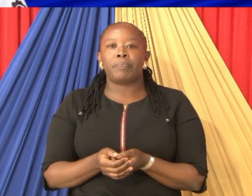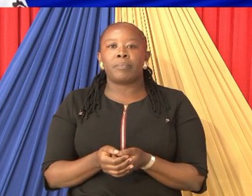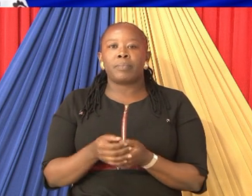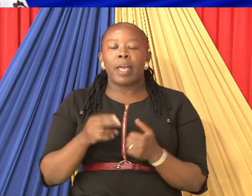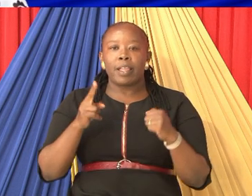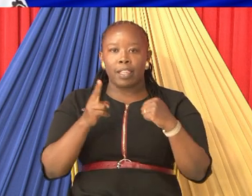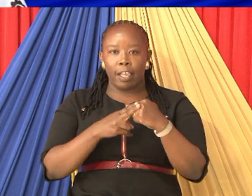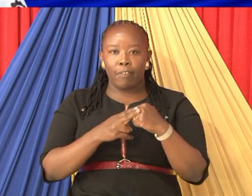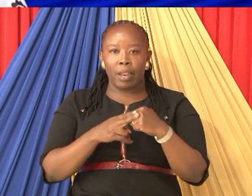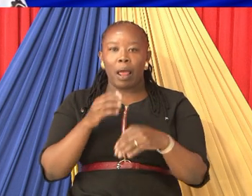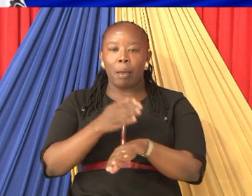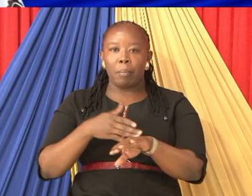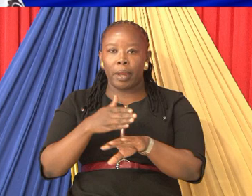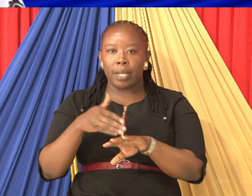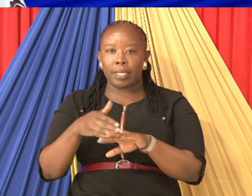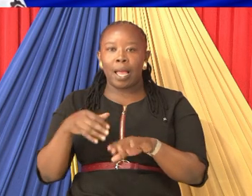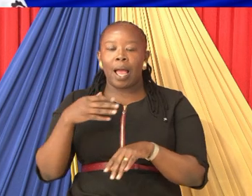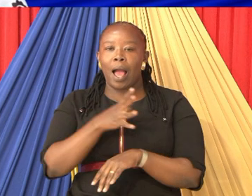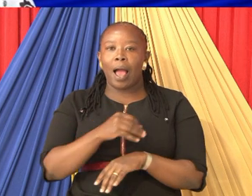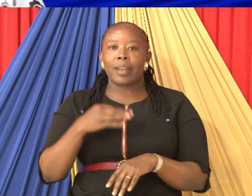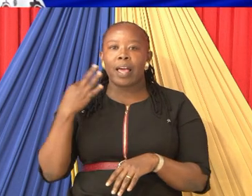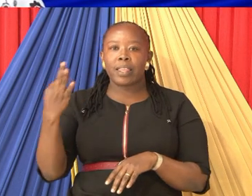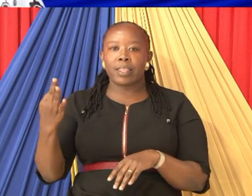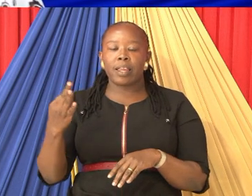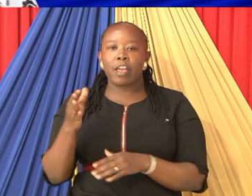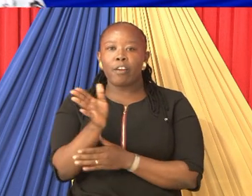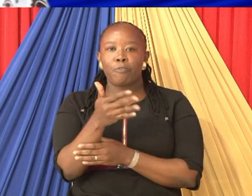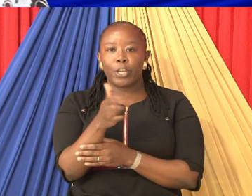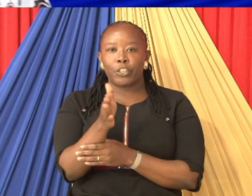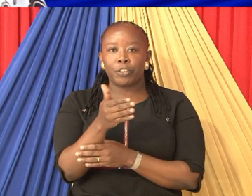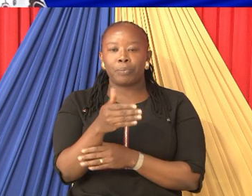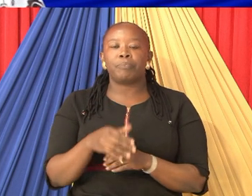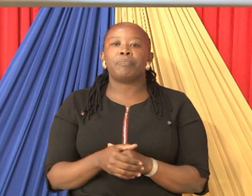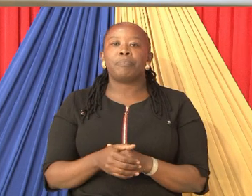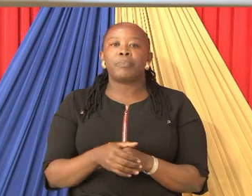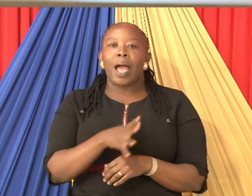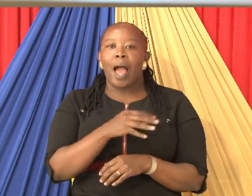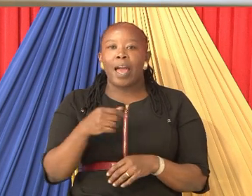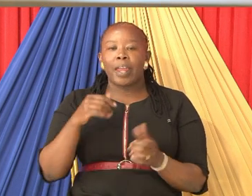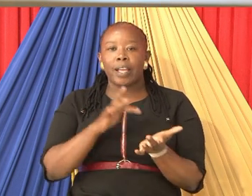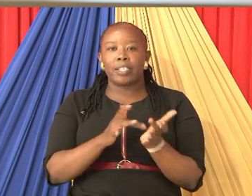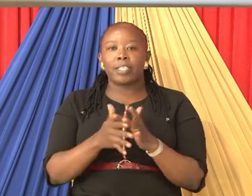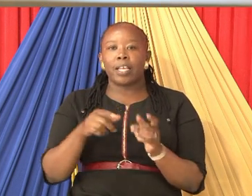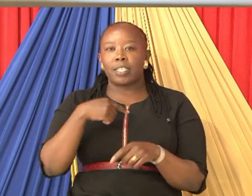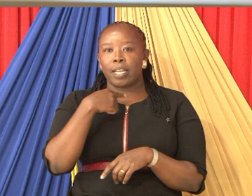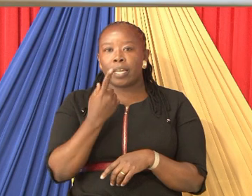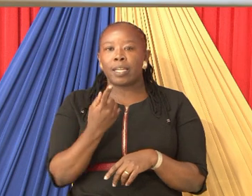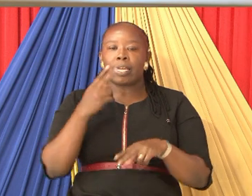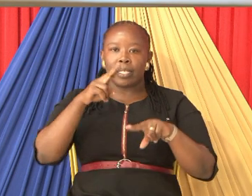7 na kisamaki vichache. Akawaagiza mkutano waketi